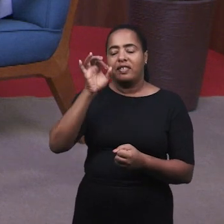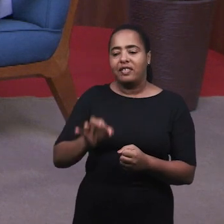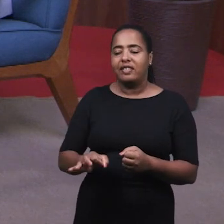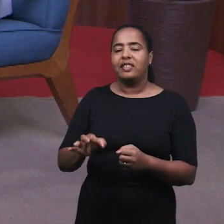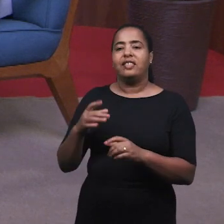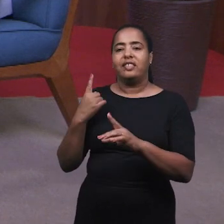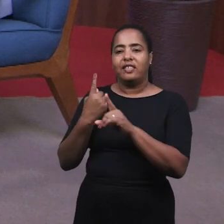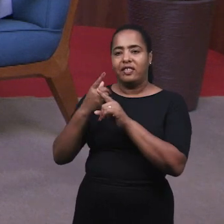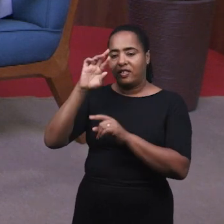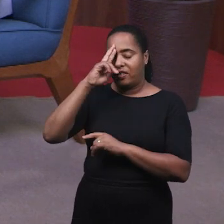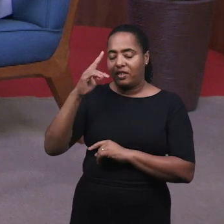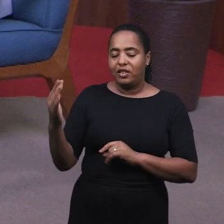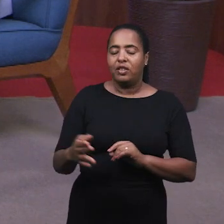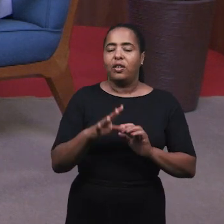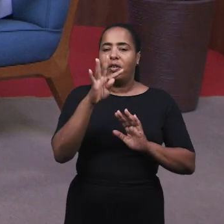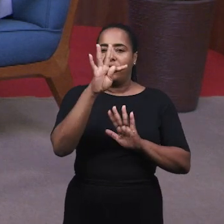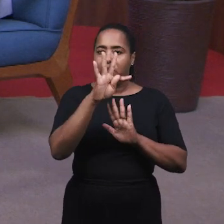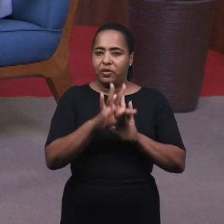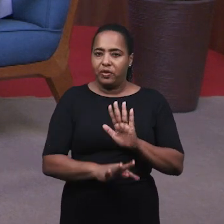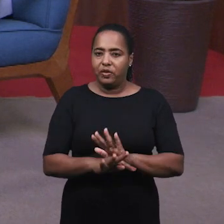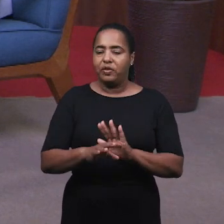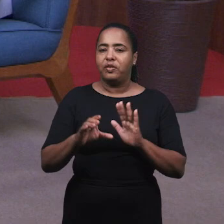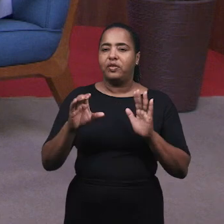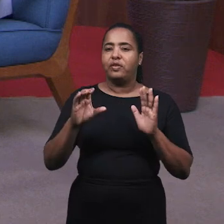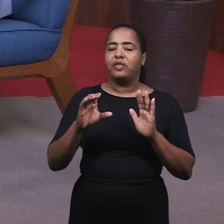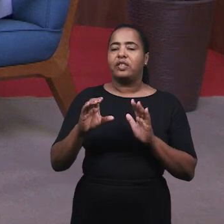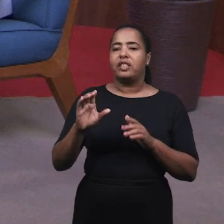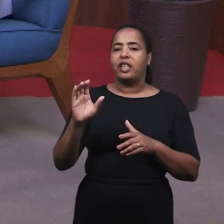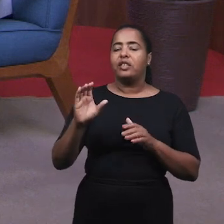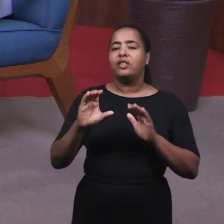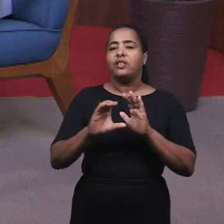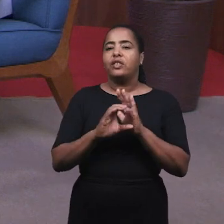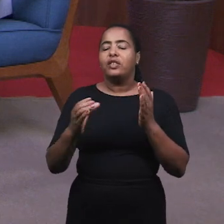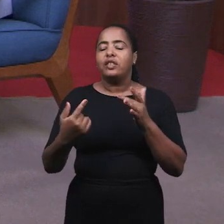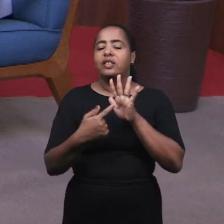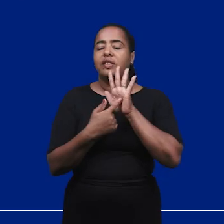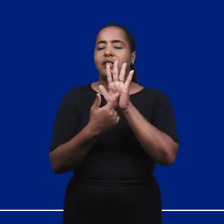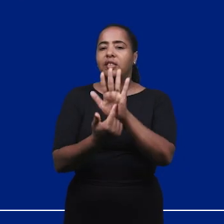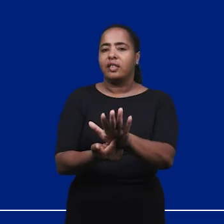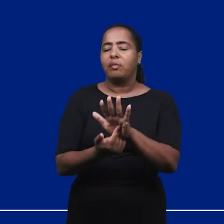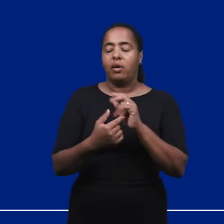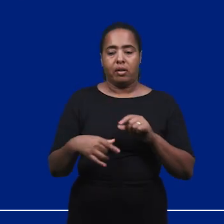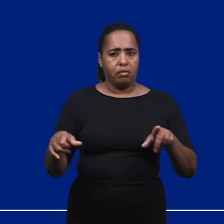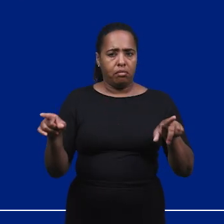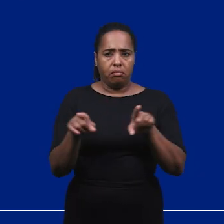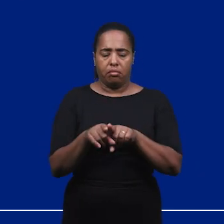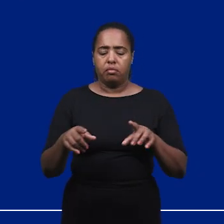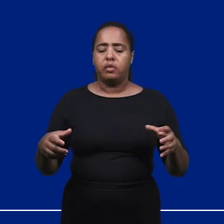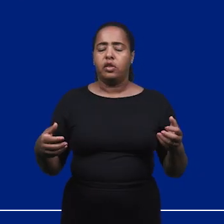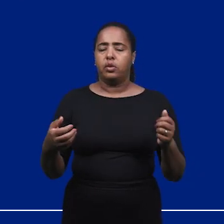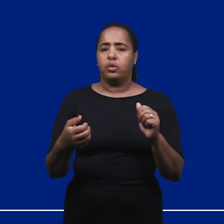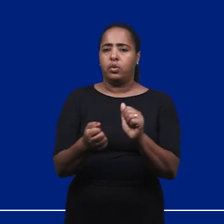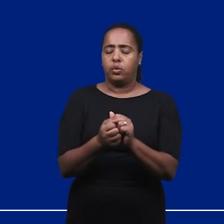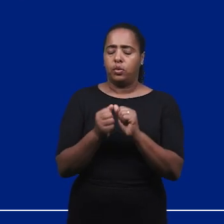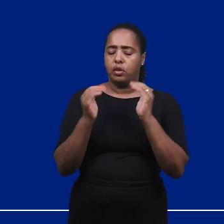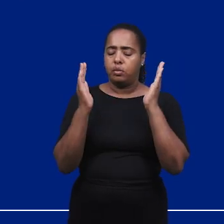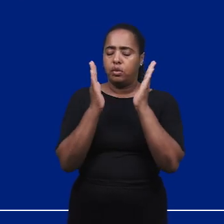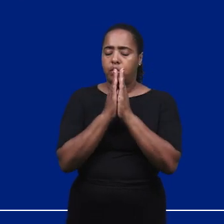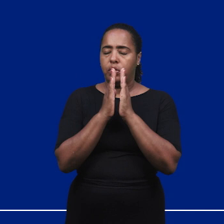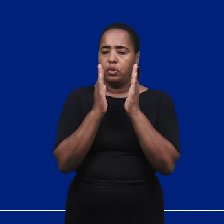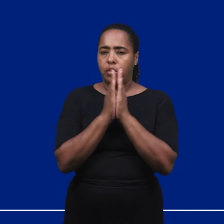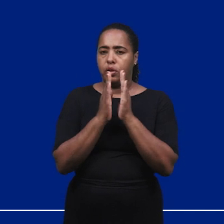la certitude d'une rencontre réelle avec le Seigneur. On va lire un texte, se trouve en Colossiens, chapitre 4, verset 3. En priant